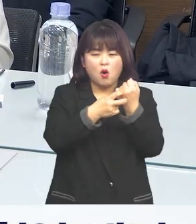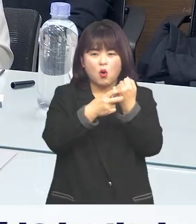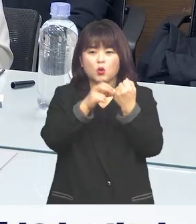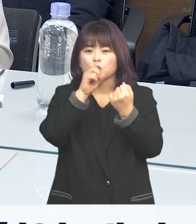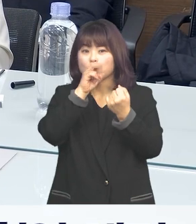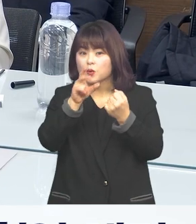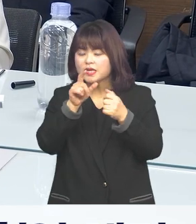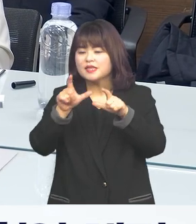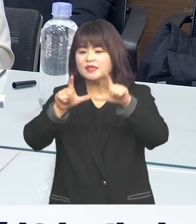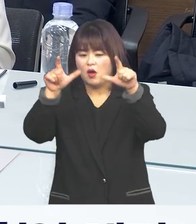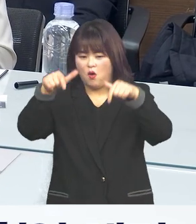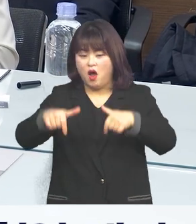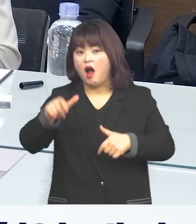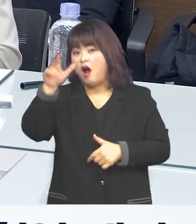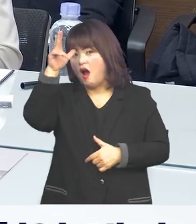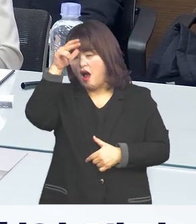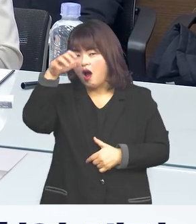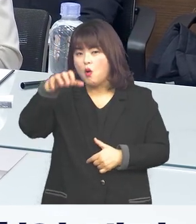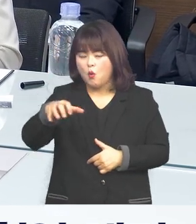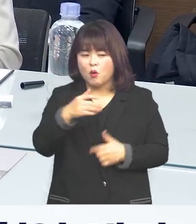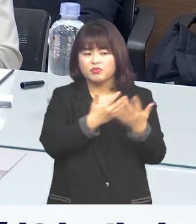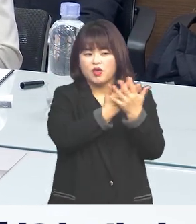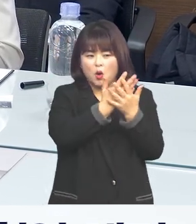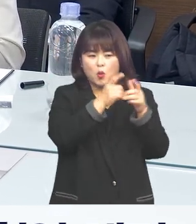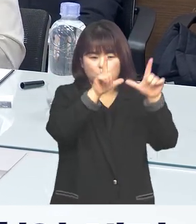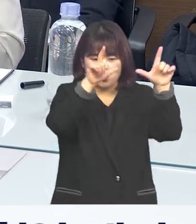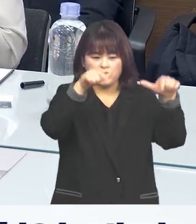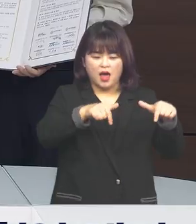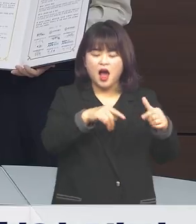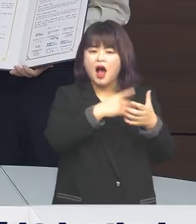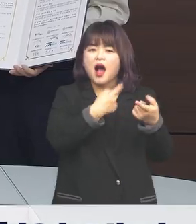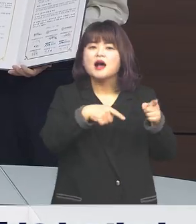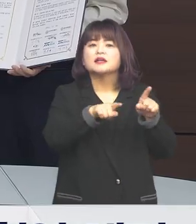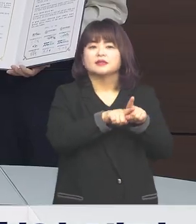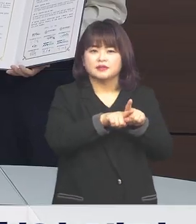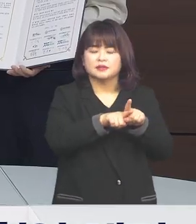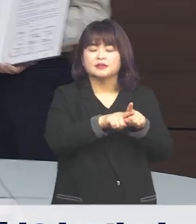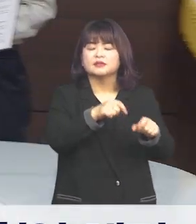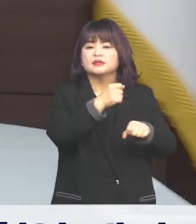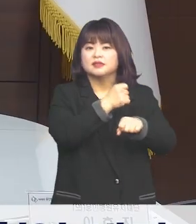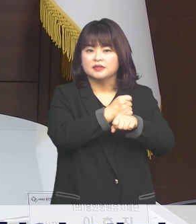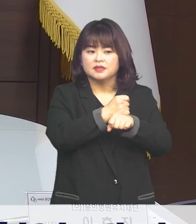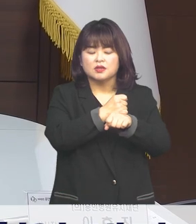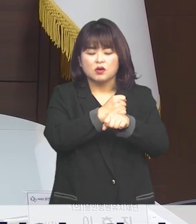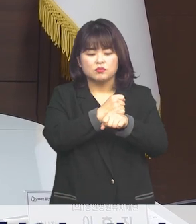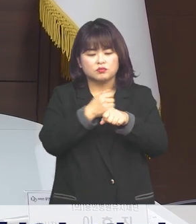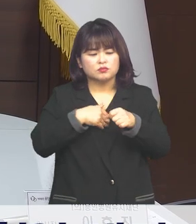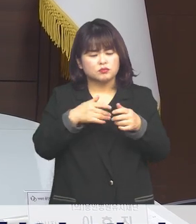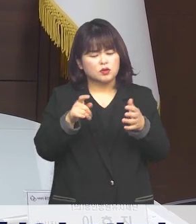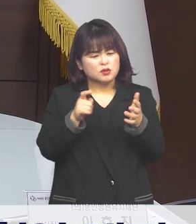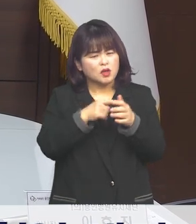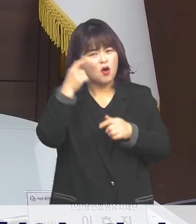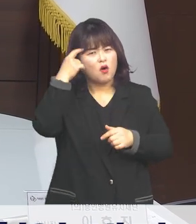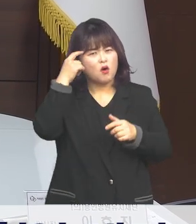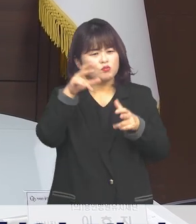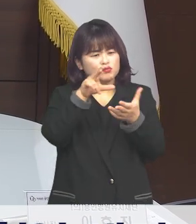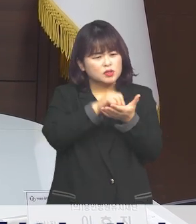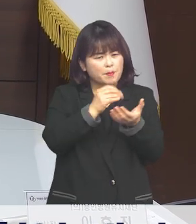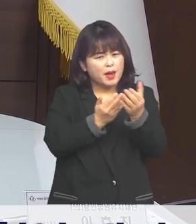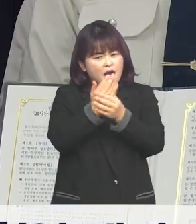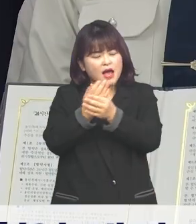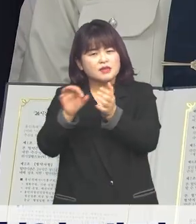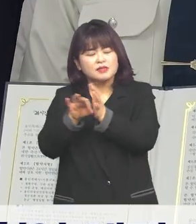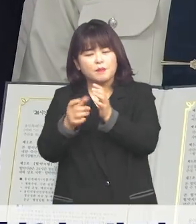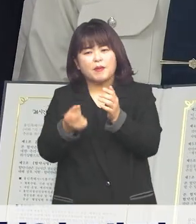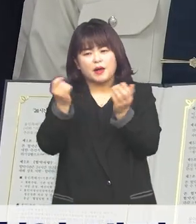용인동부와 서부경찰서, 용인소방서, 용인서부소방서와 업무 협약을 체결하고 정신과적 위기 상황으로부터 시민의 안전을